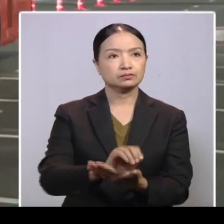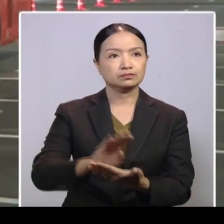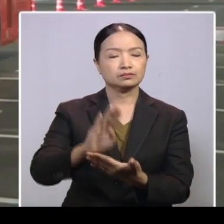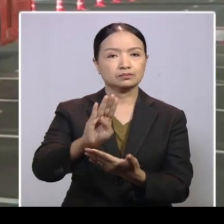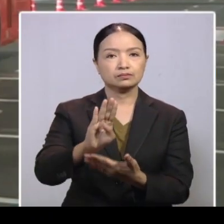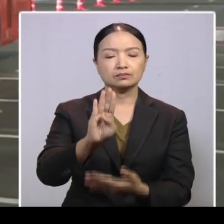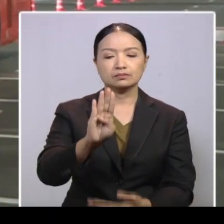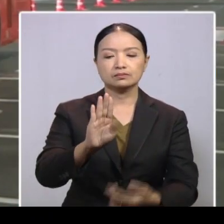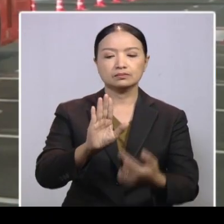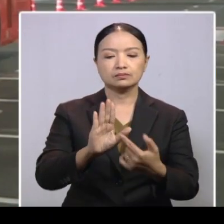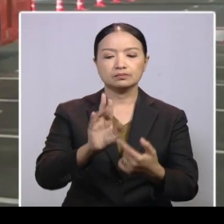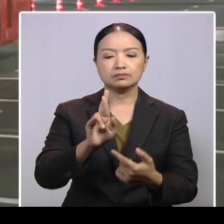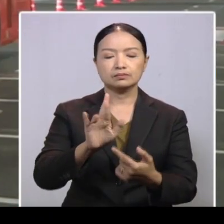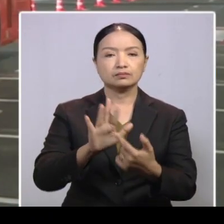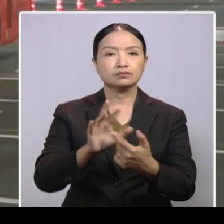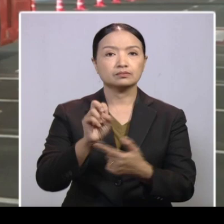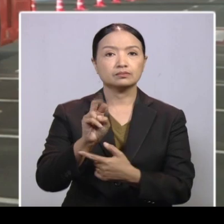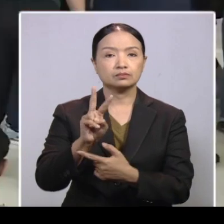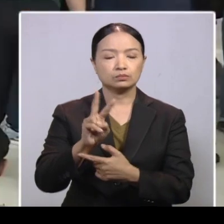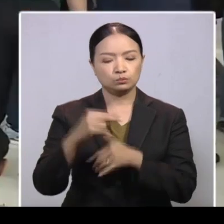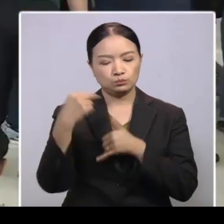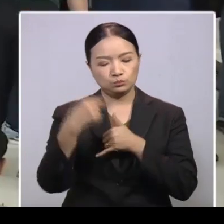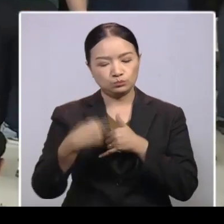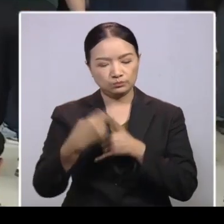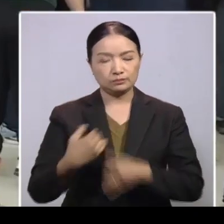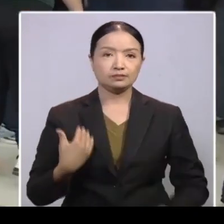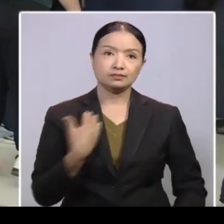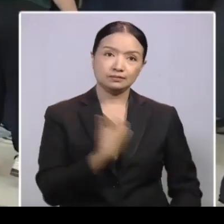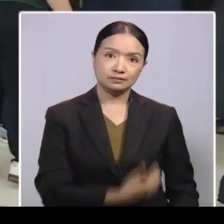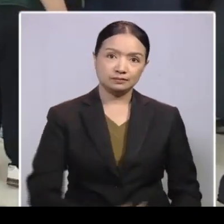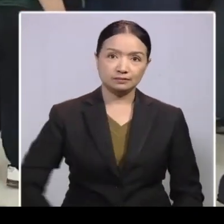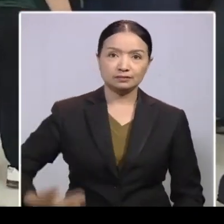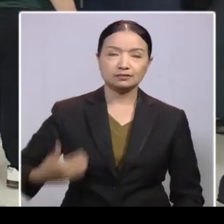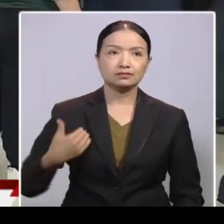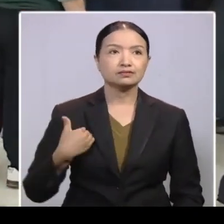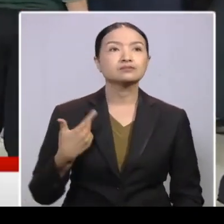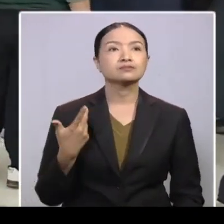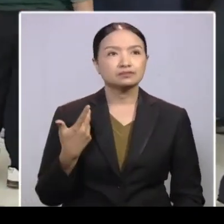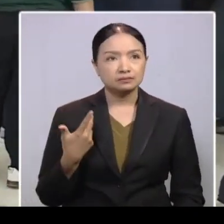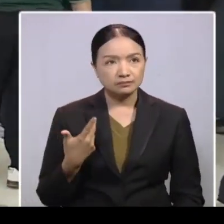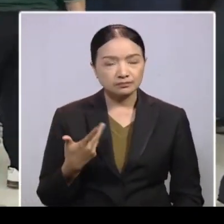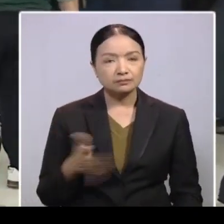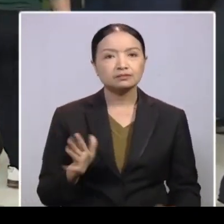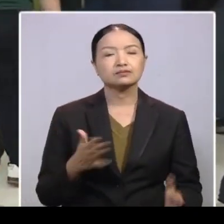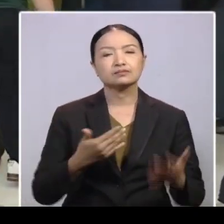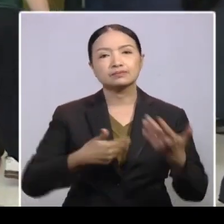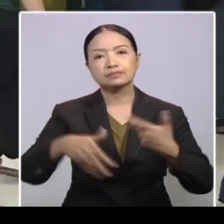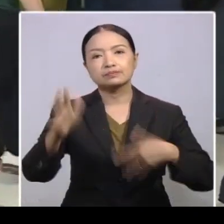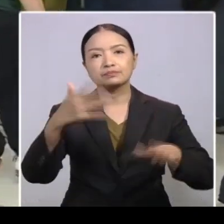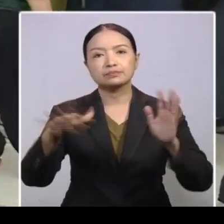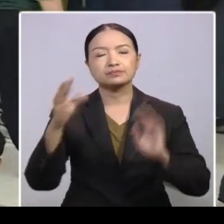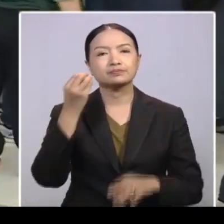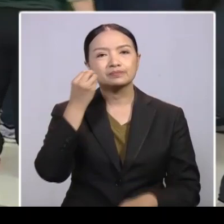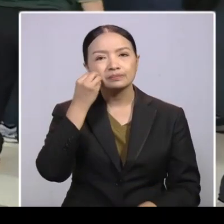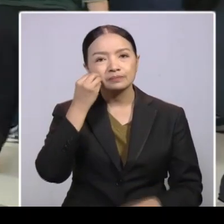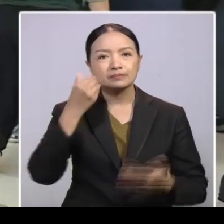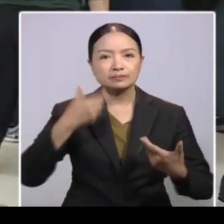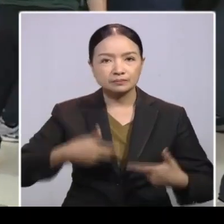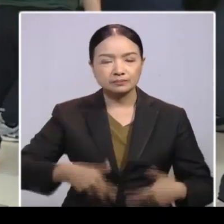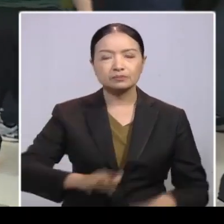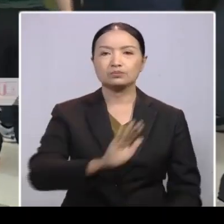ราดูรนะครับไปตรวจร่างกายที่นั่นแล้วหลังจากนั้นเนี่ยนะฮะก็จะให้เดินทางกลับภูมิลำเนาของแต่ละคนได้